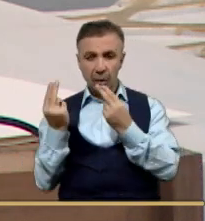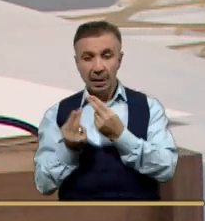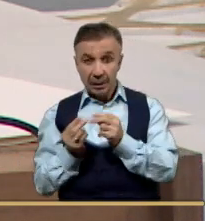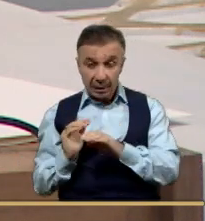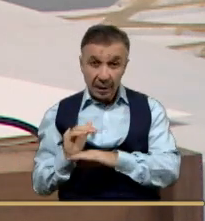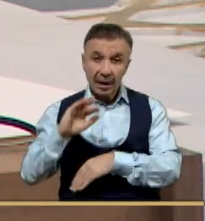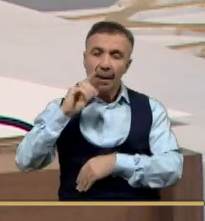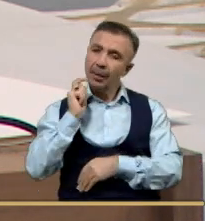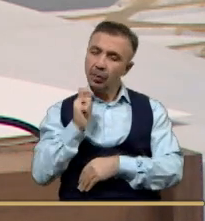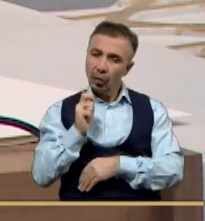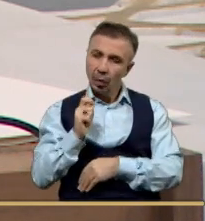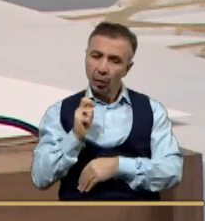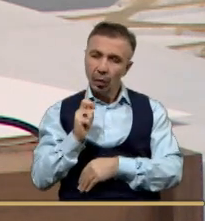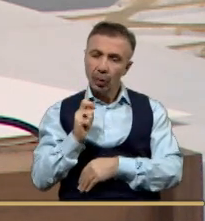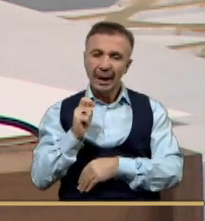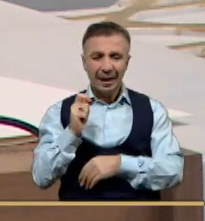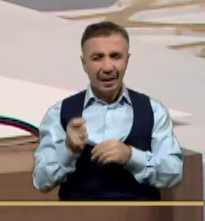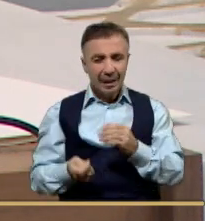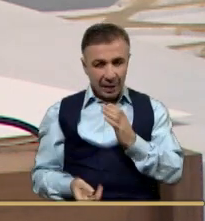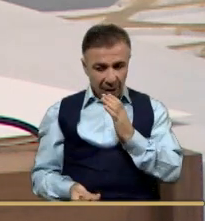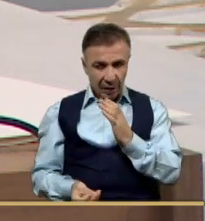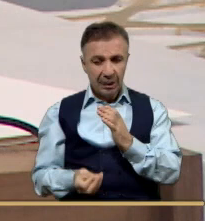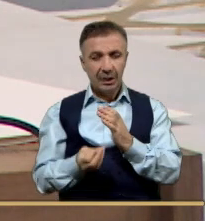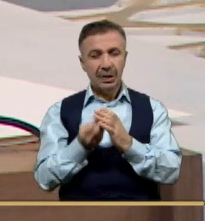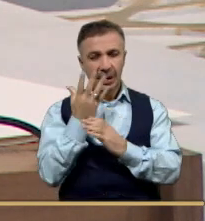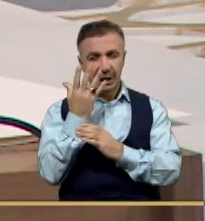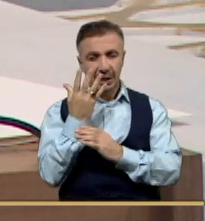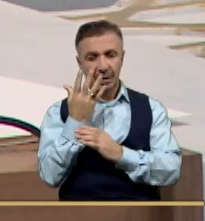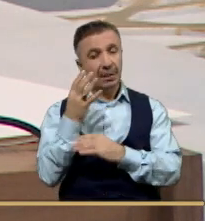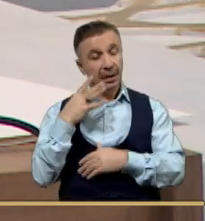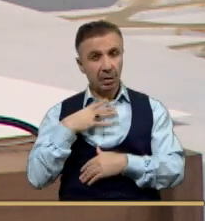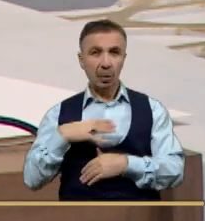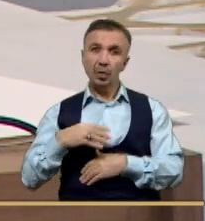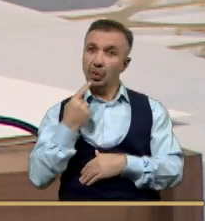getirecek varlık mı yaratmak istiyorsun?